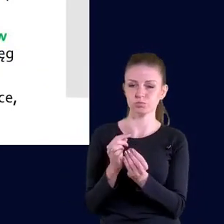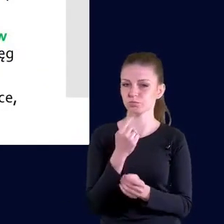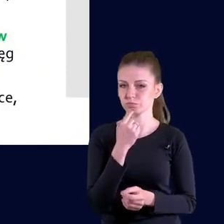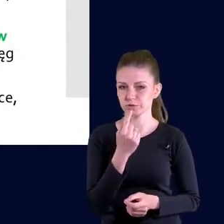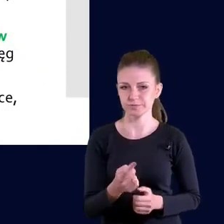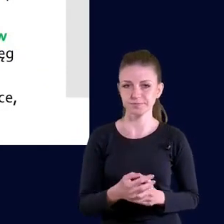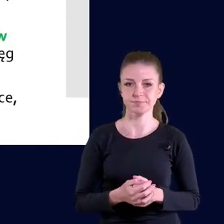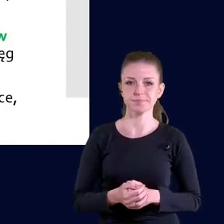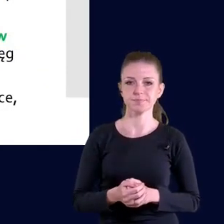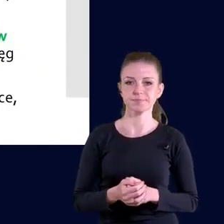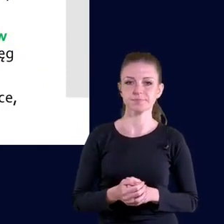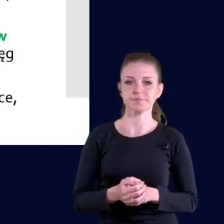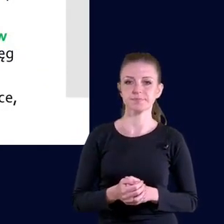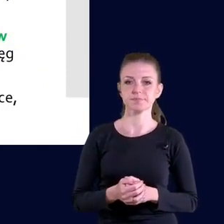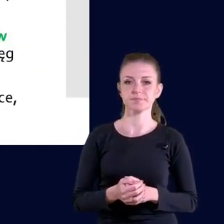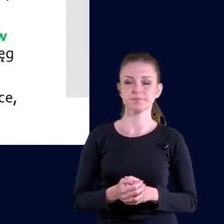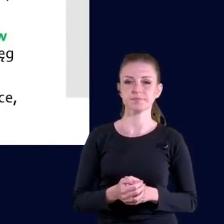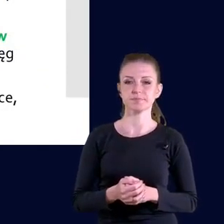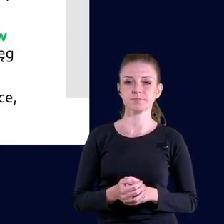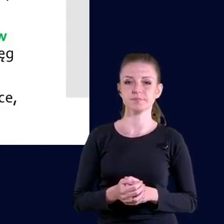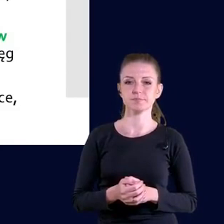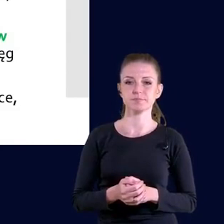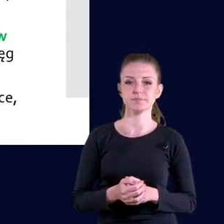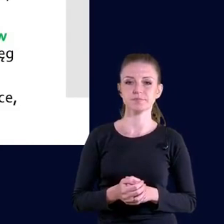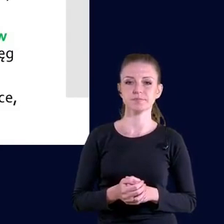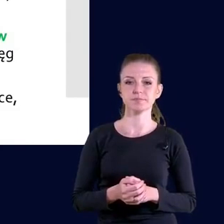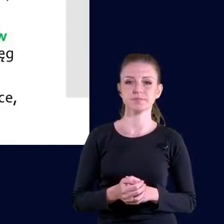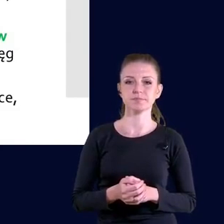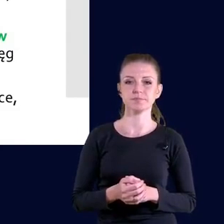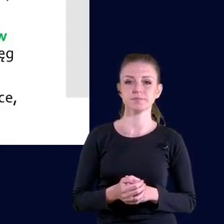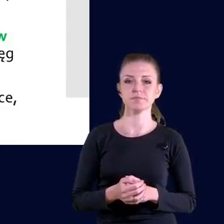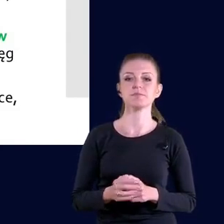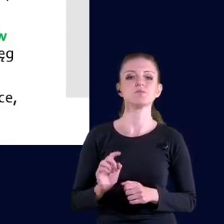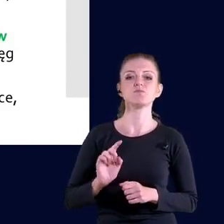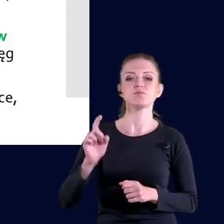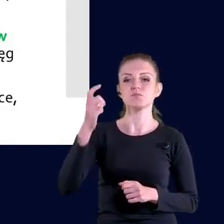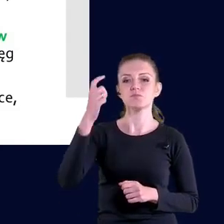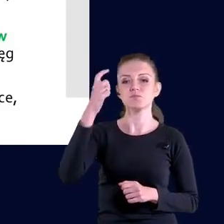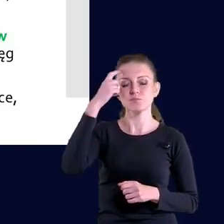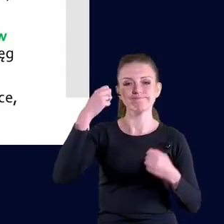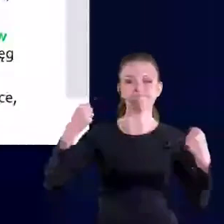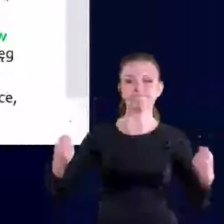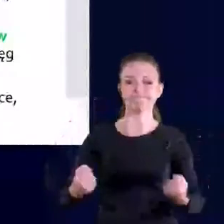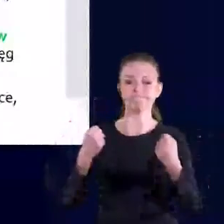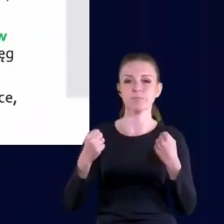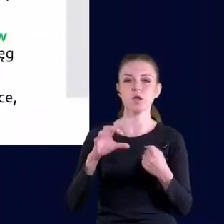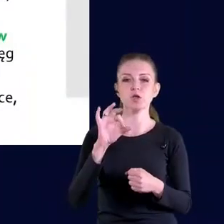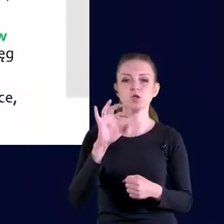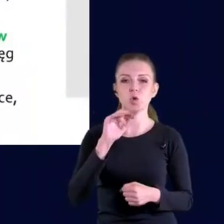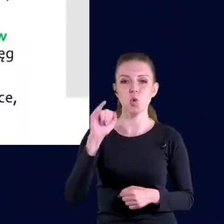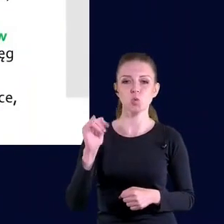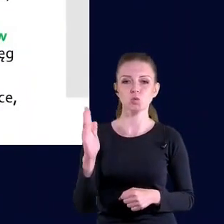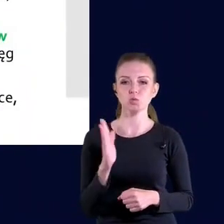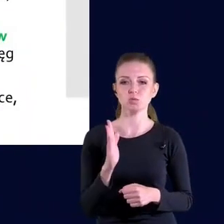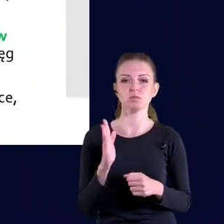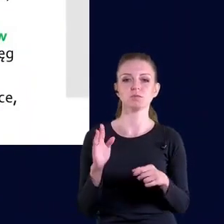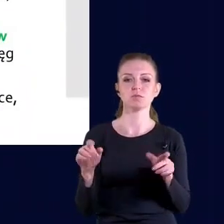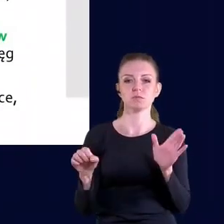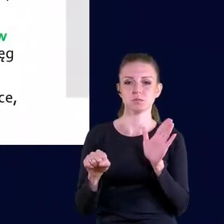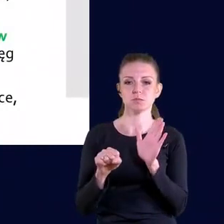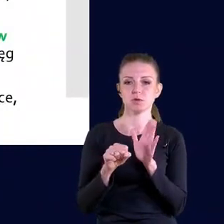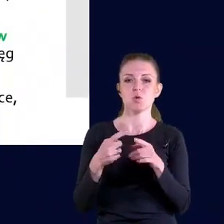strategicznymi priorytetami naszych naszego sojuszu jest otwarty dostęp do publikacji zarządzanie danymi badawczymi i